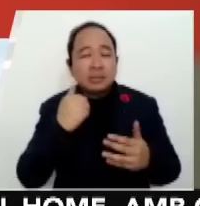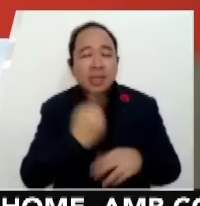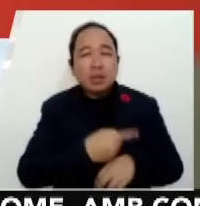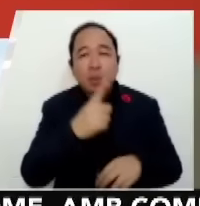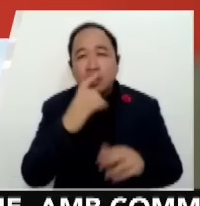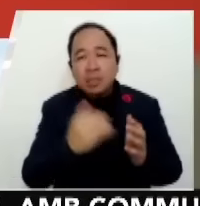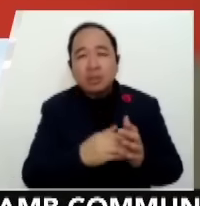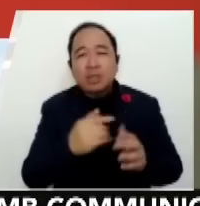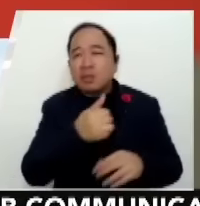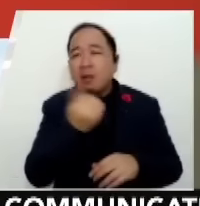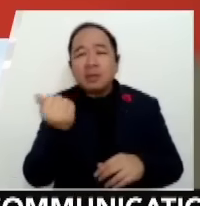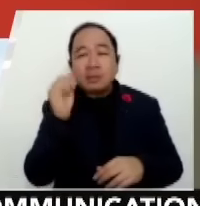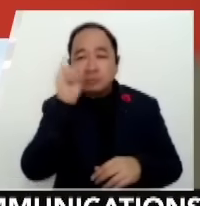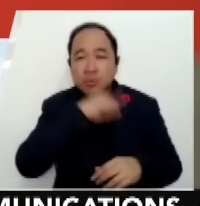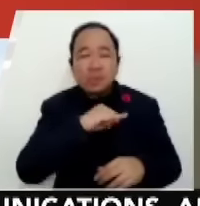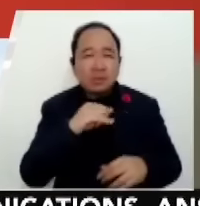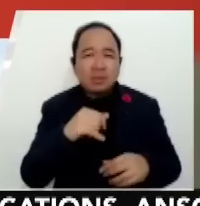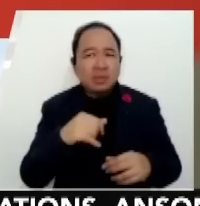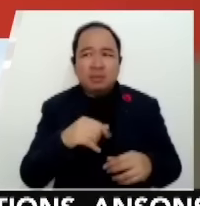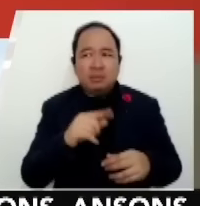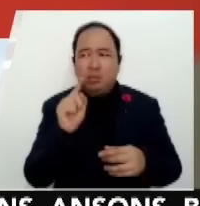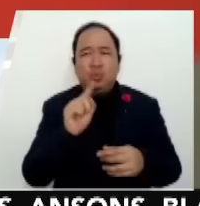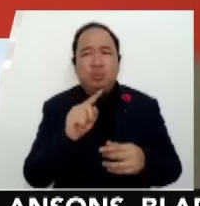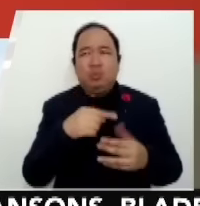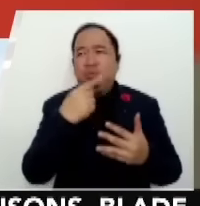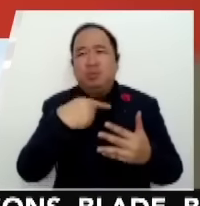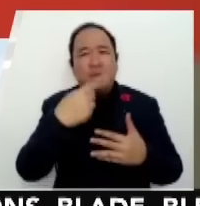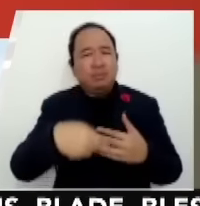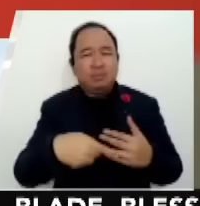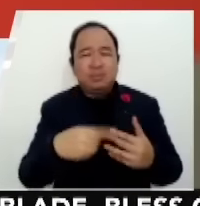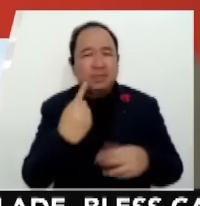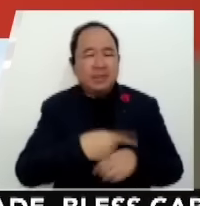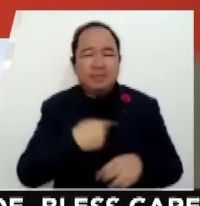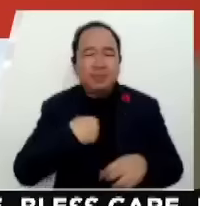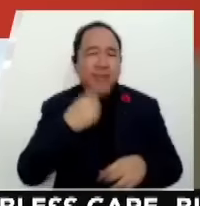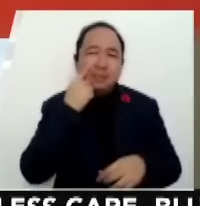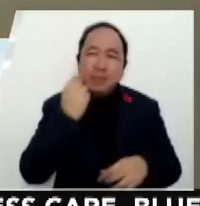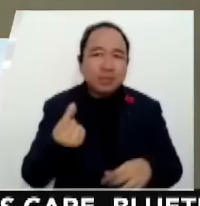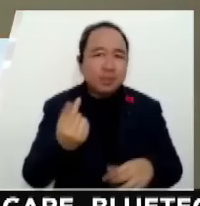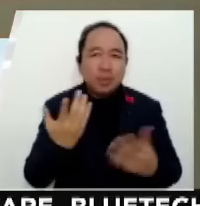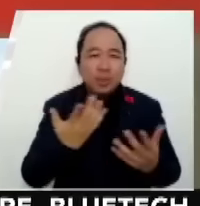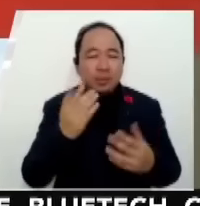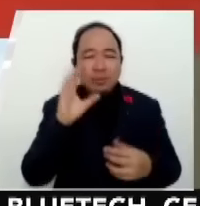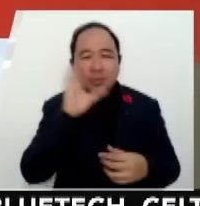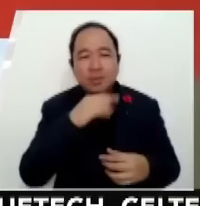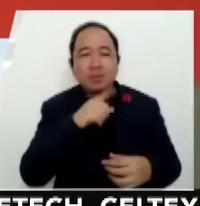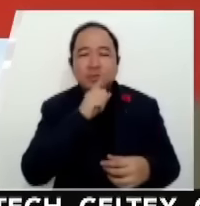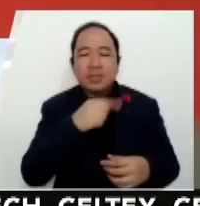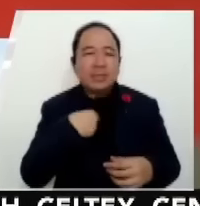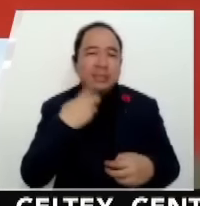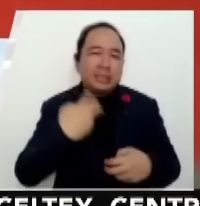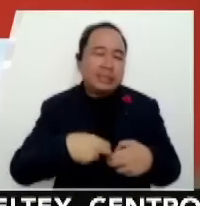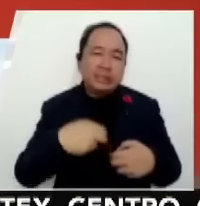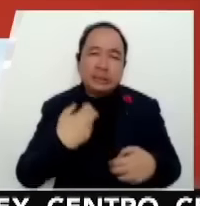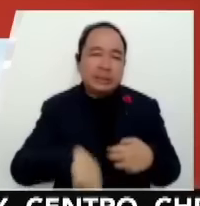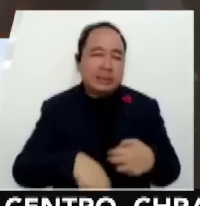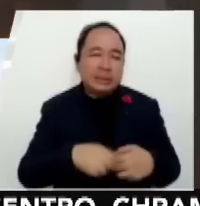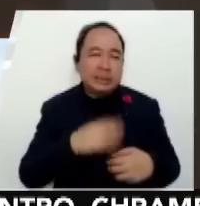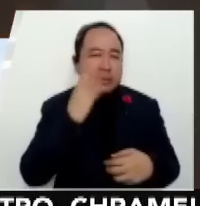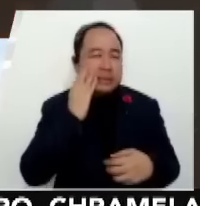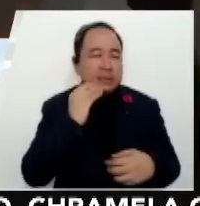araw. Hindi ko po alam saan nakukuha ng ganun kalaki. Kaya hirap na hirap din po kami nun.